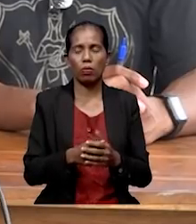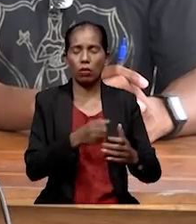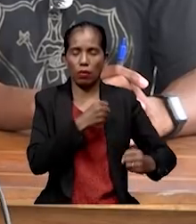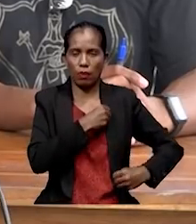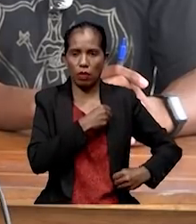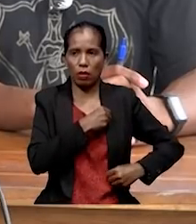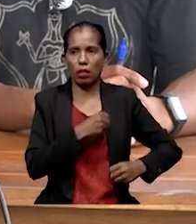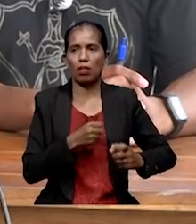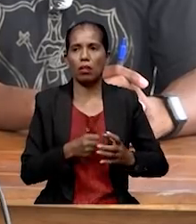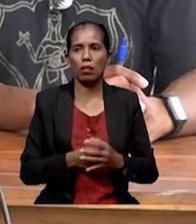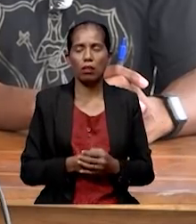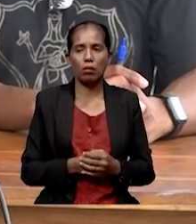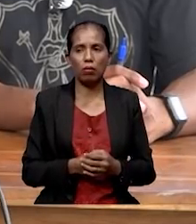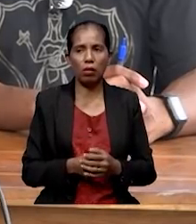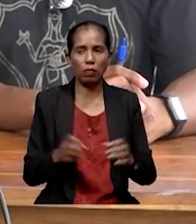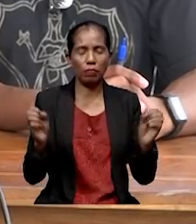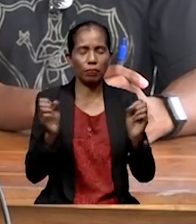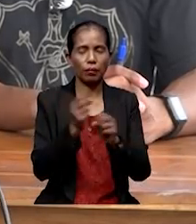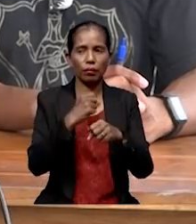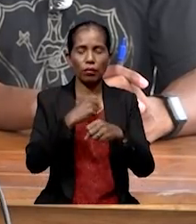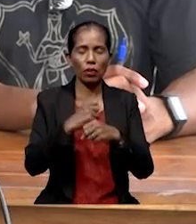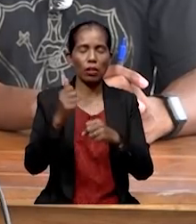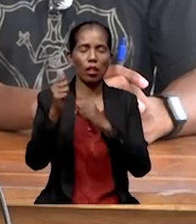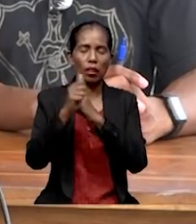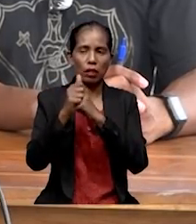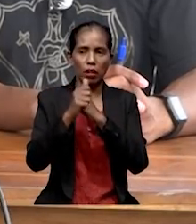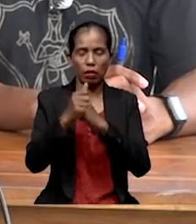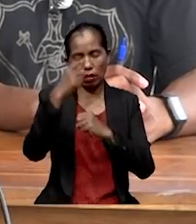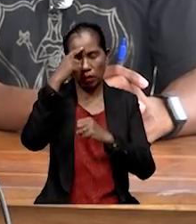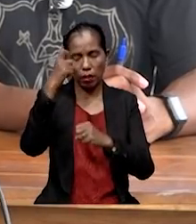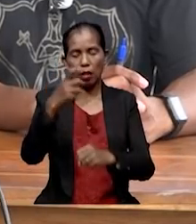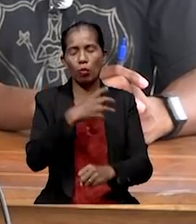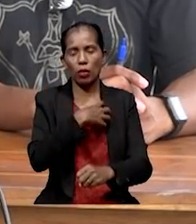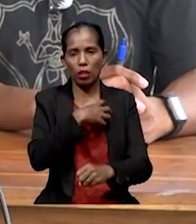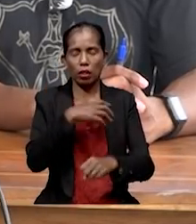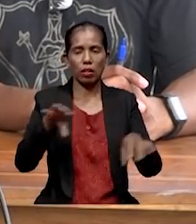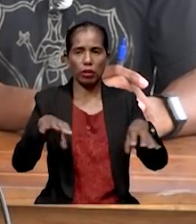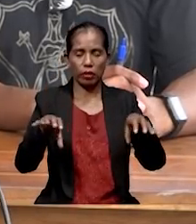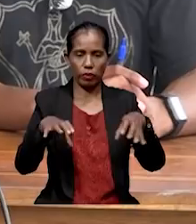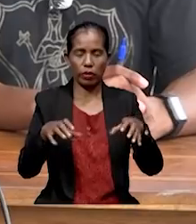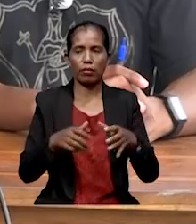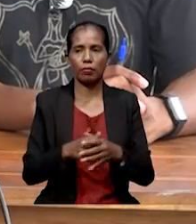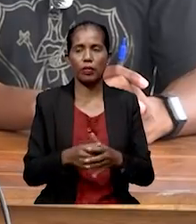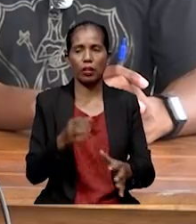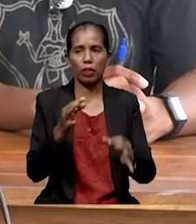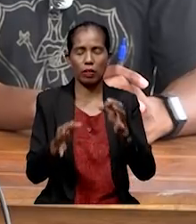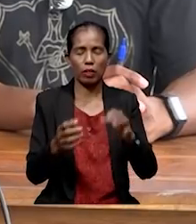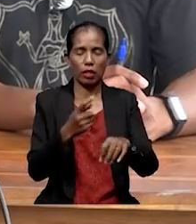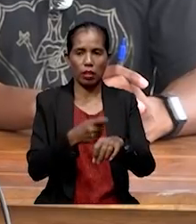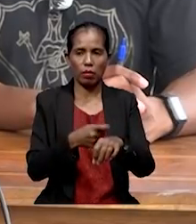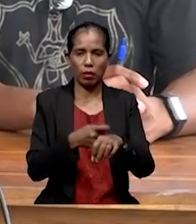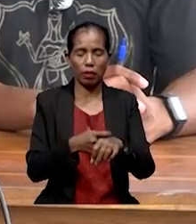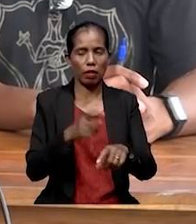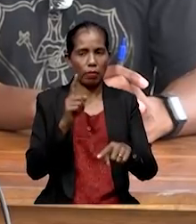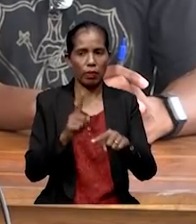militar. Laos halo ni asaun iya momen tu dana. Tambahnya polis ini niya servisu iya momen tu dana. Sekarik iya situ saun rumah nebe mak